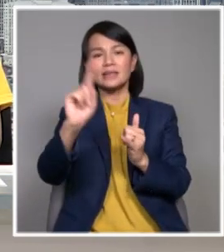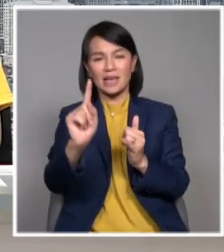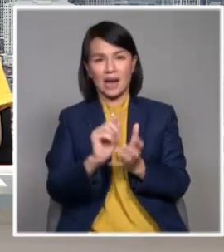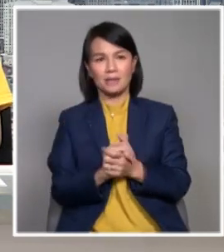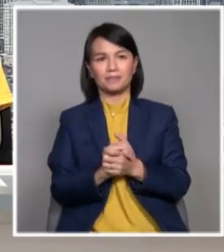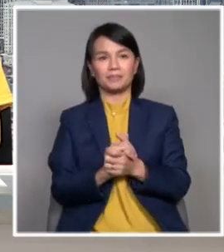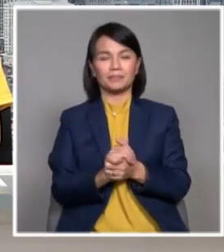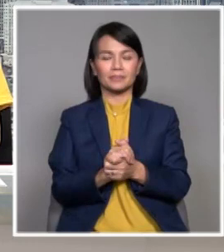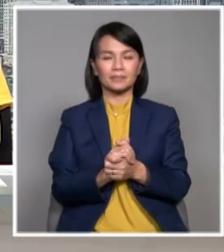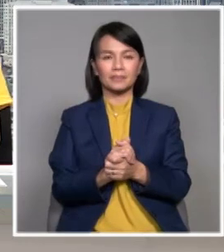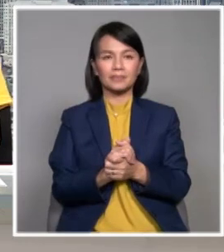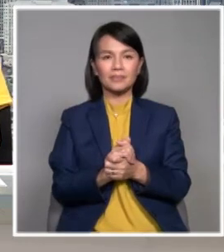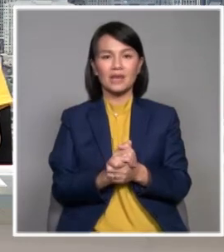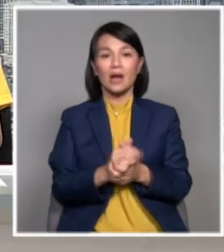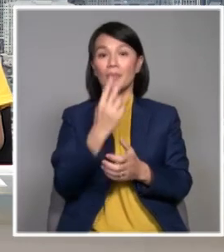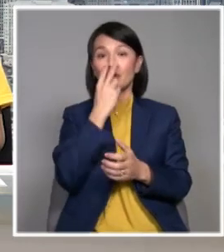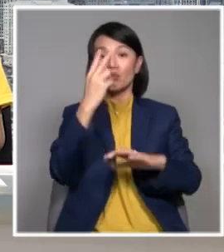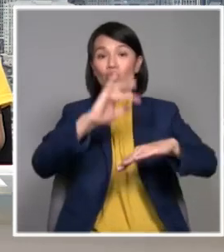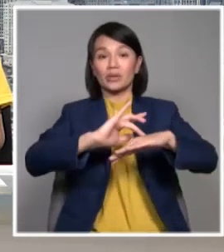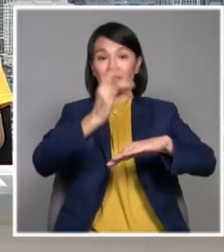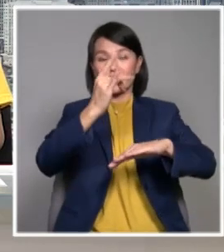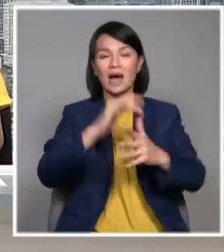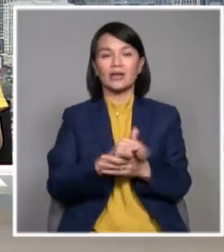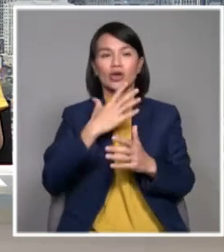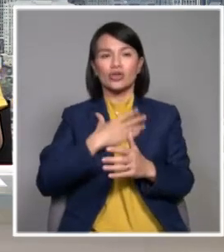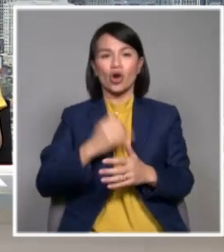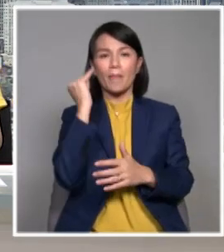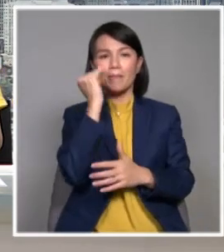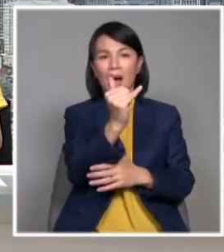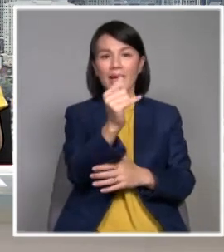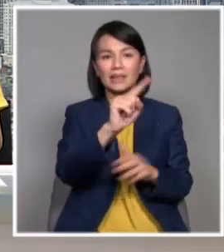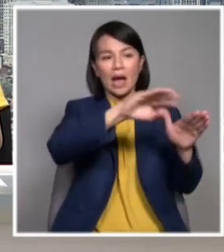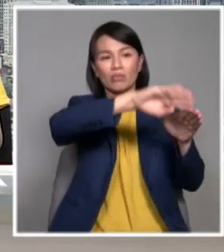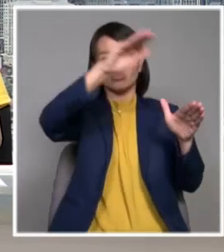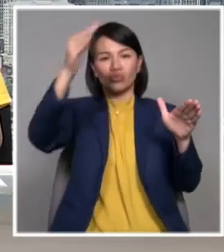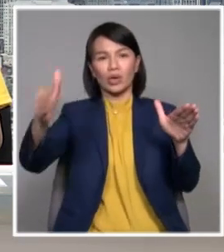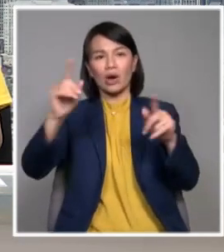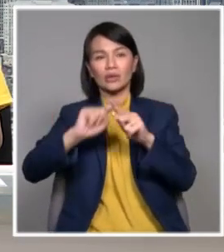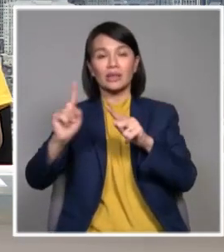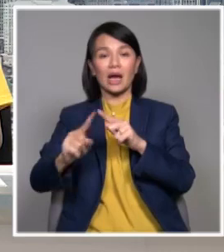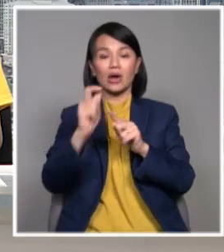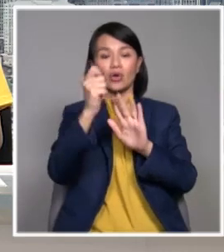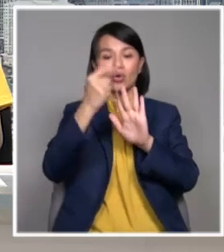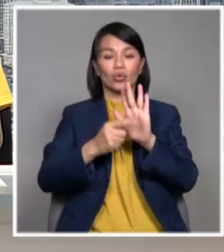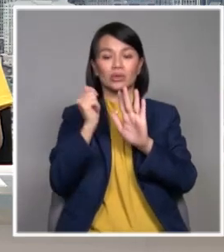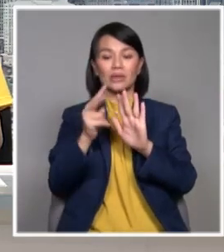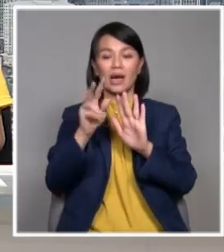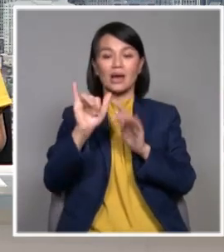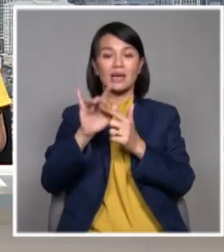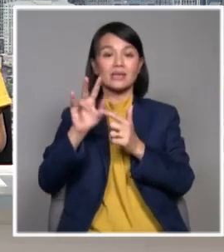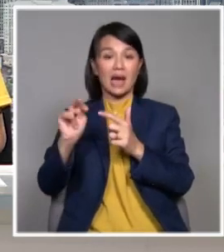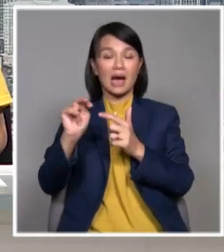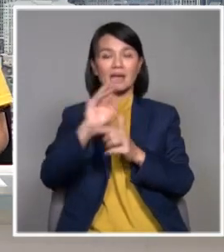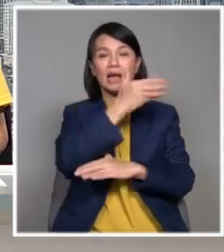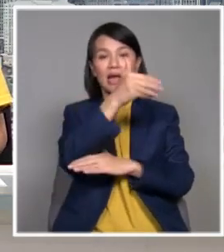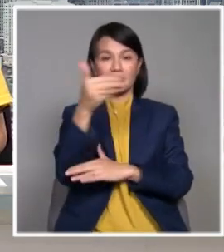ที่ถ้าเกิดว่าไปสัมผัสกับธรรมชาติเนี่ยเขาจะเลือกไปอุทยานแห่งชาติน ะ วันนี้เดี๋ยวจะพาไปดูตัวอย่างบรรยากาศที่คึกคักทีเดียวค่